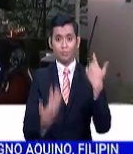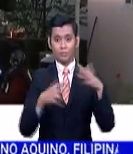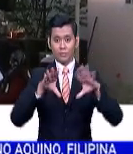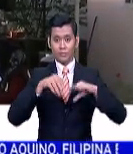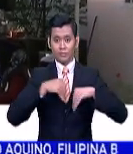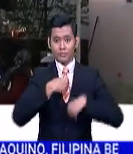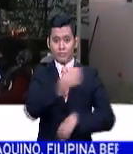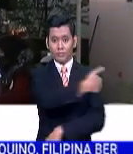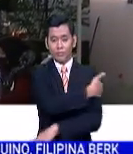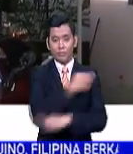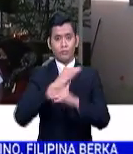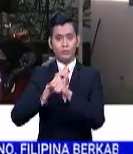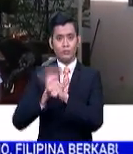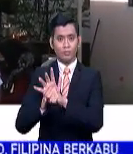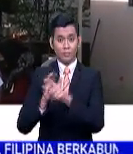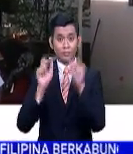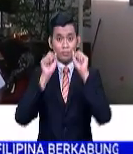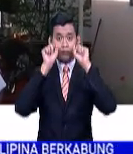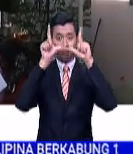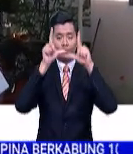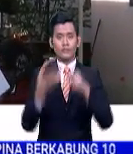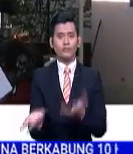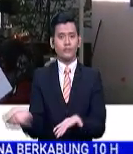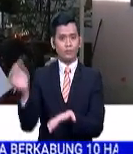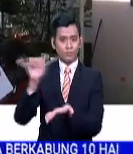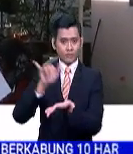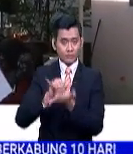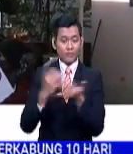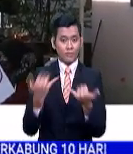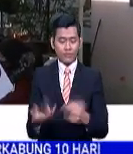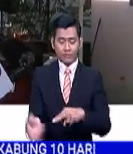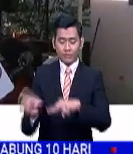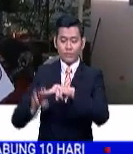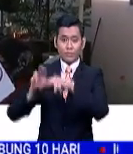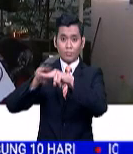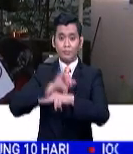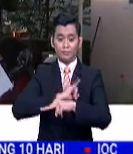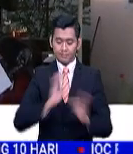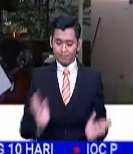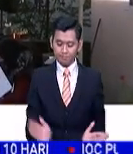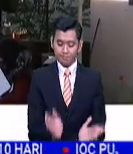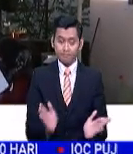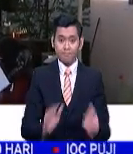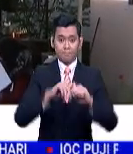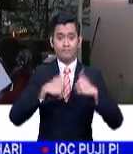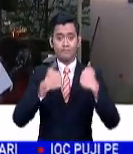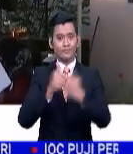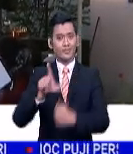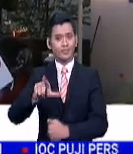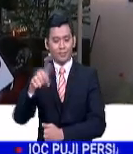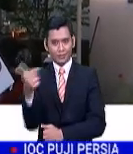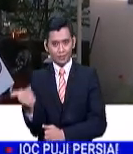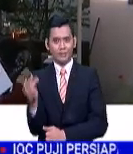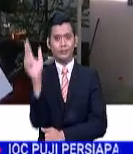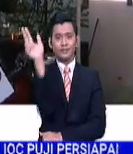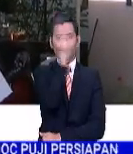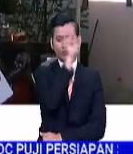kesedaran itu meningkat. Jadi saya menyerulah badan-badan NGO lain ataupun pihak kerajaan